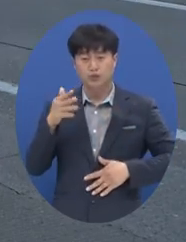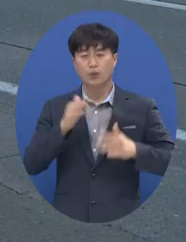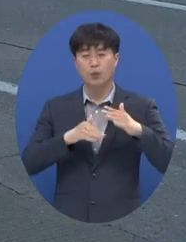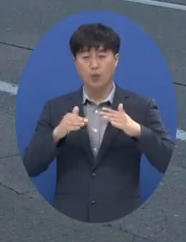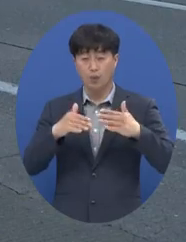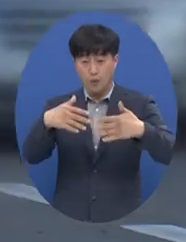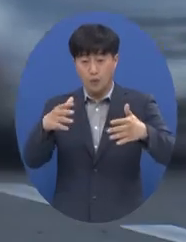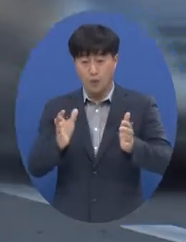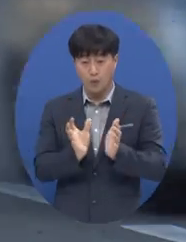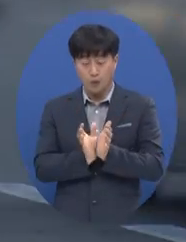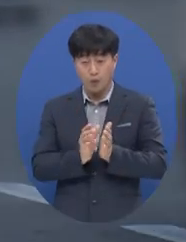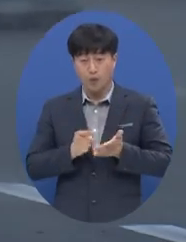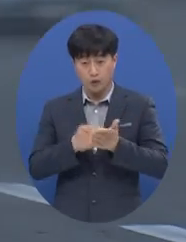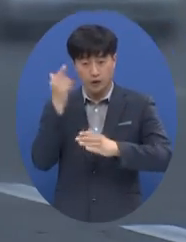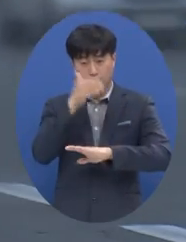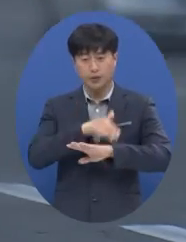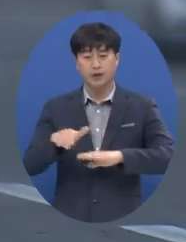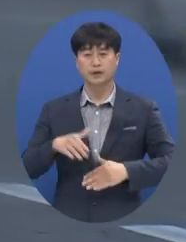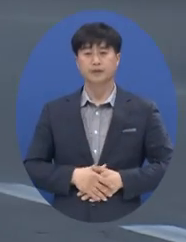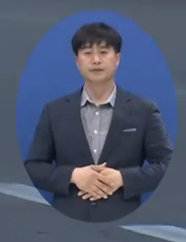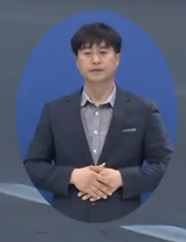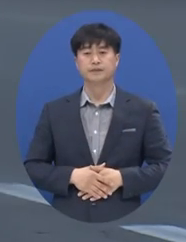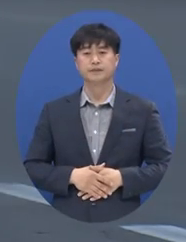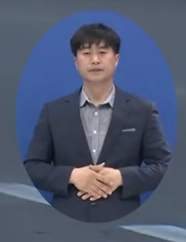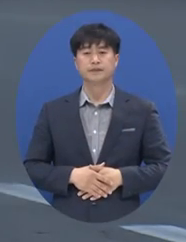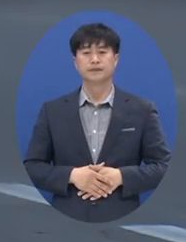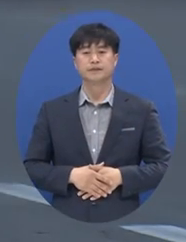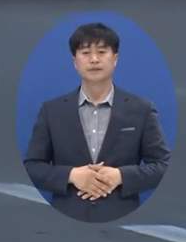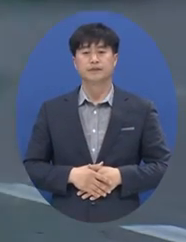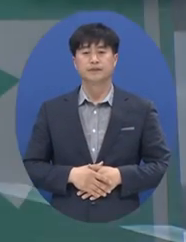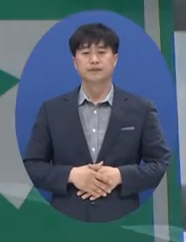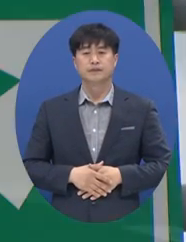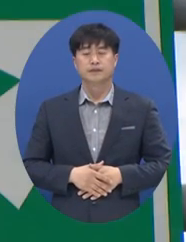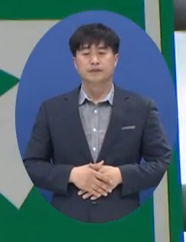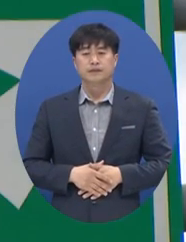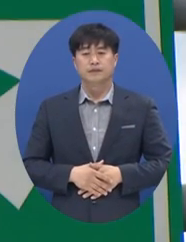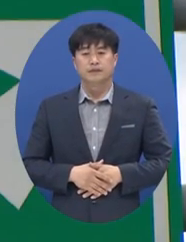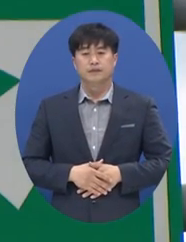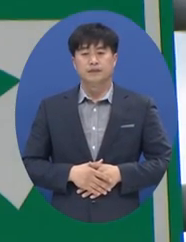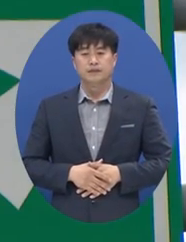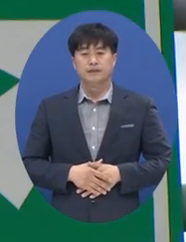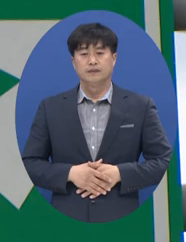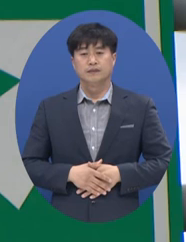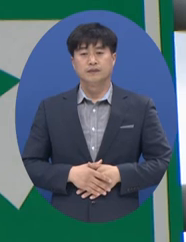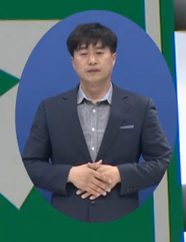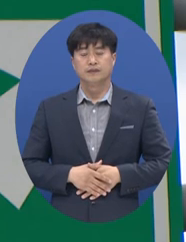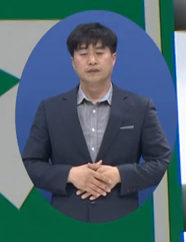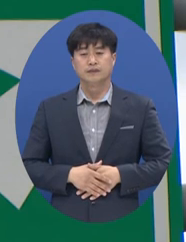국토교통부에 공식 건의할 예정입니다. 경기CTV 최창순입니다.